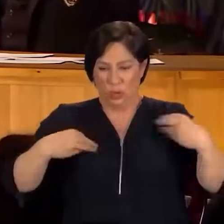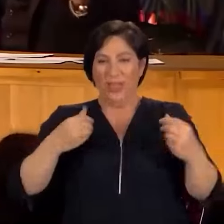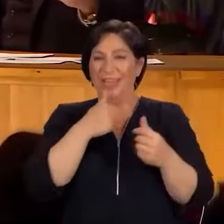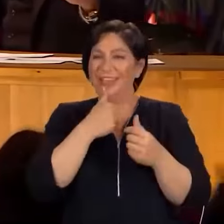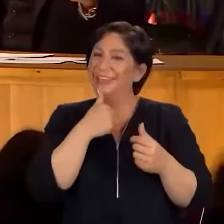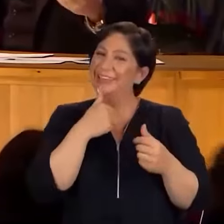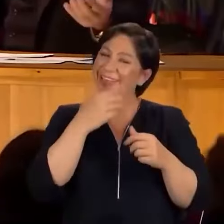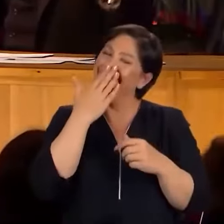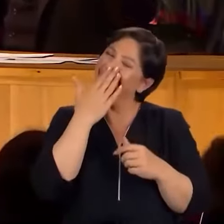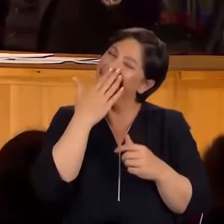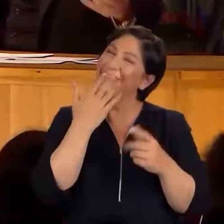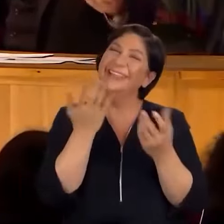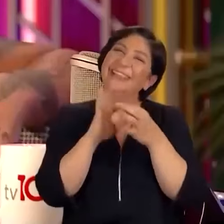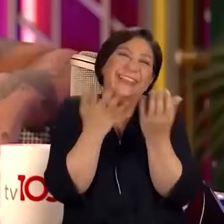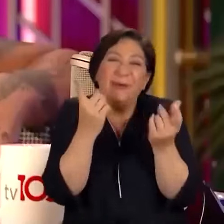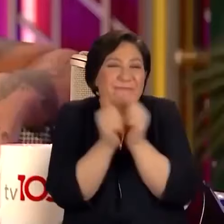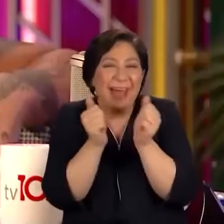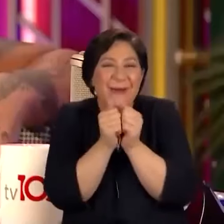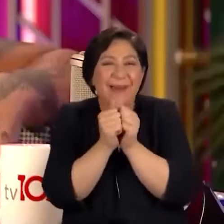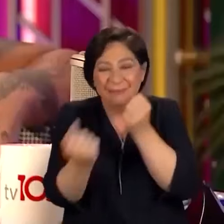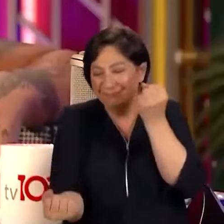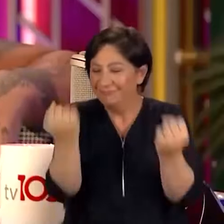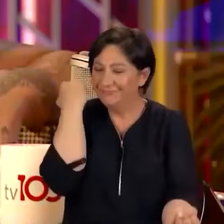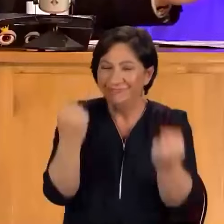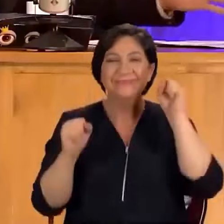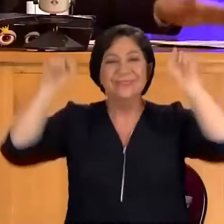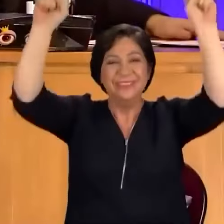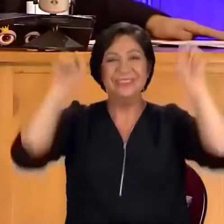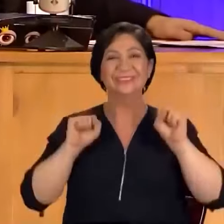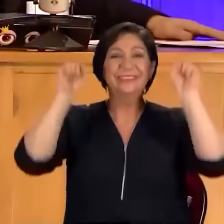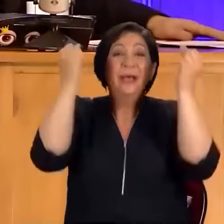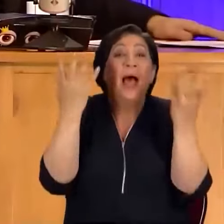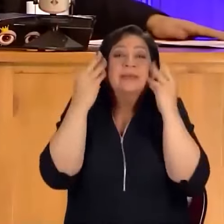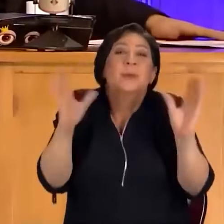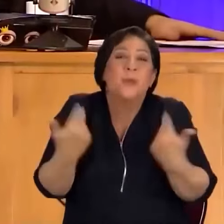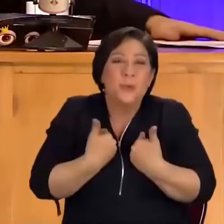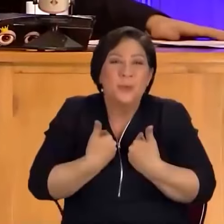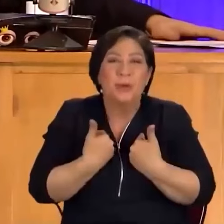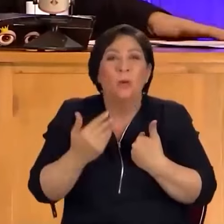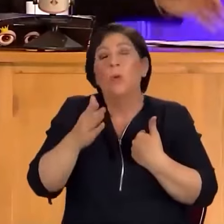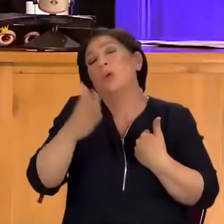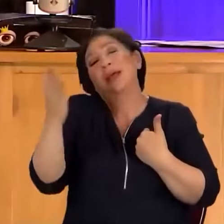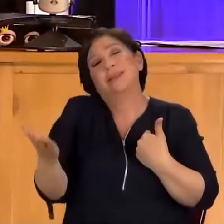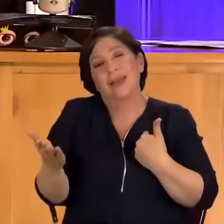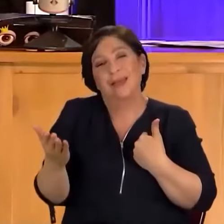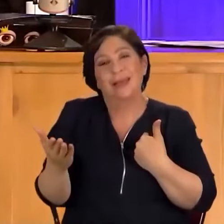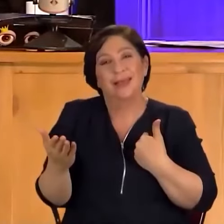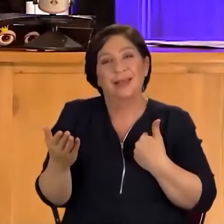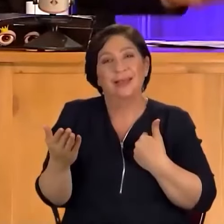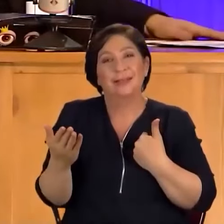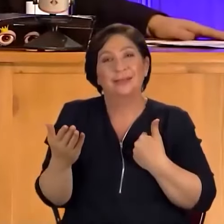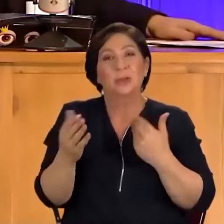adamlarla niçin beraberce bir takım ağırlıkları indirip kaldırmak zorunda olduğumu anlamıyorum. Yani onun yerine